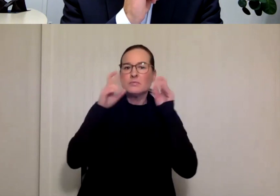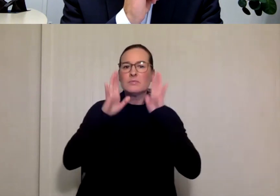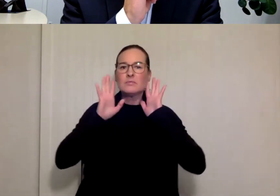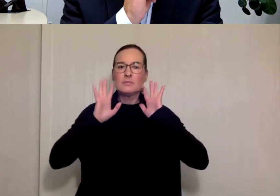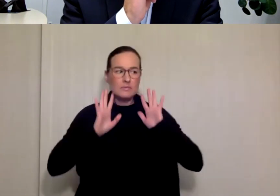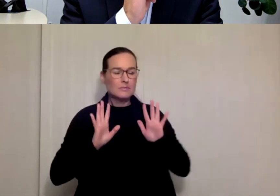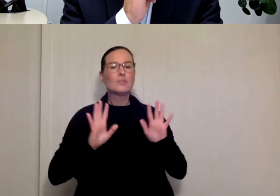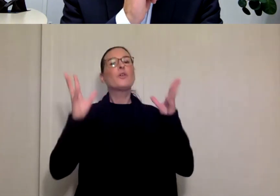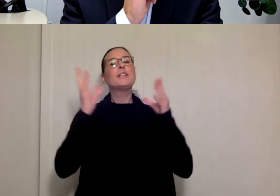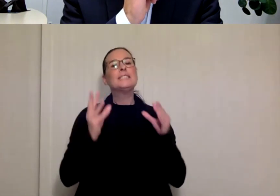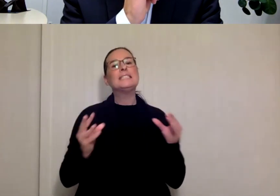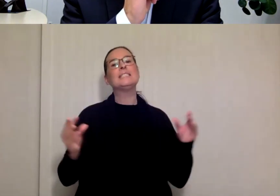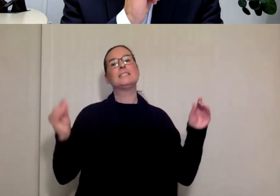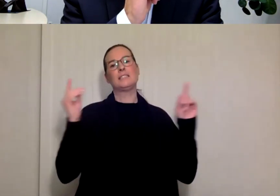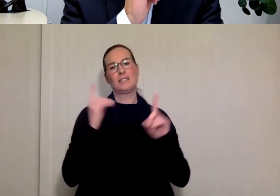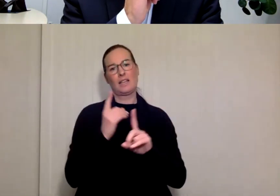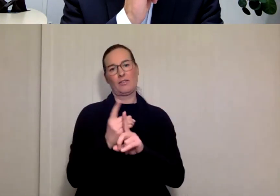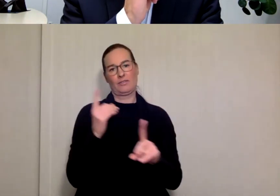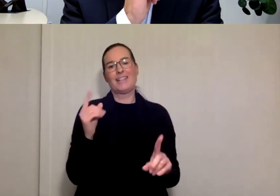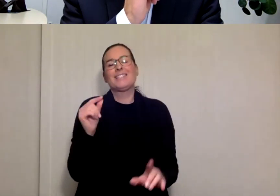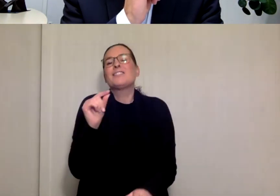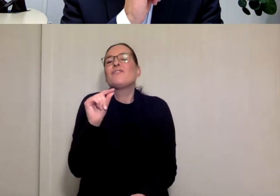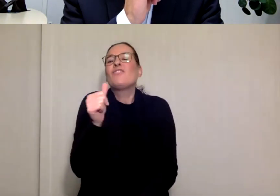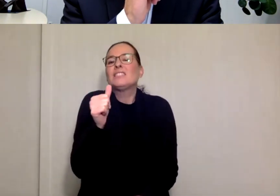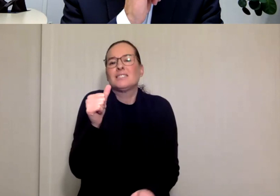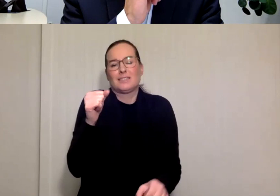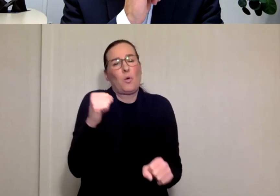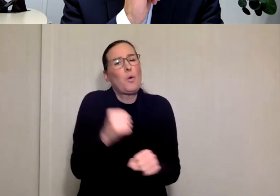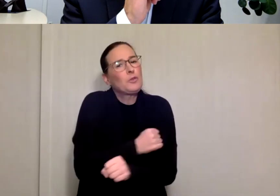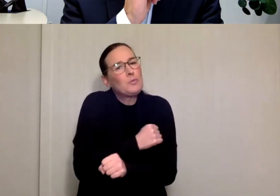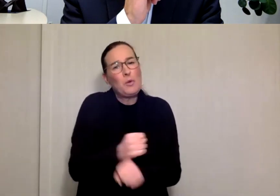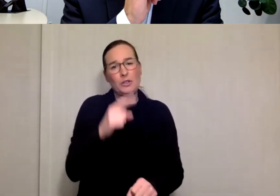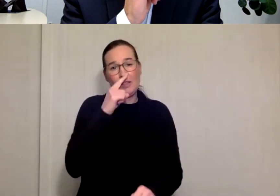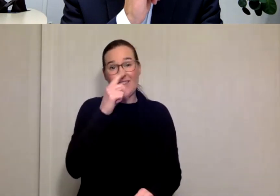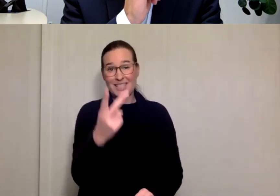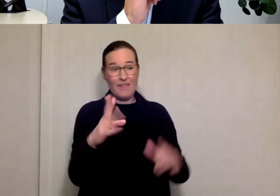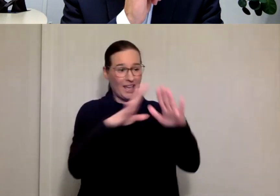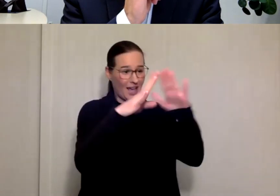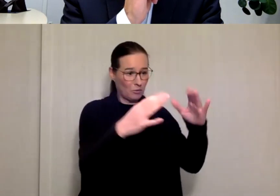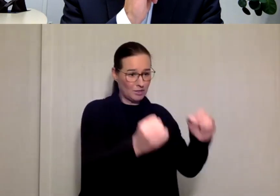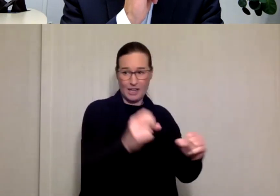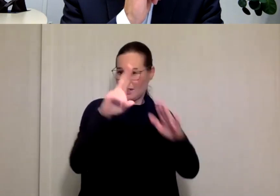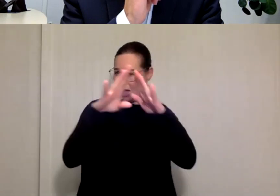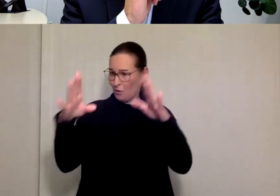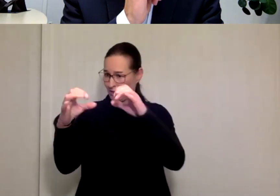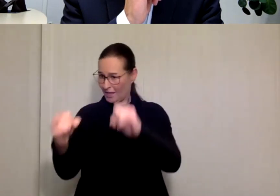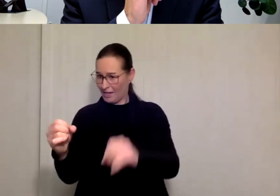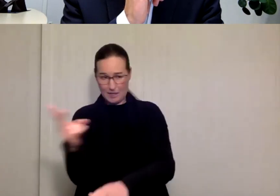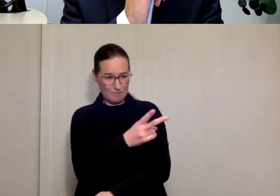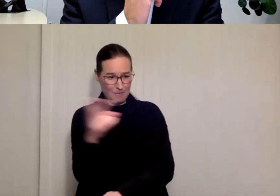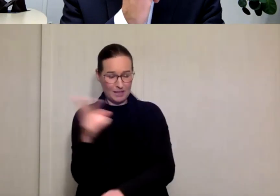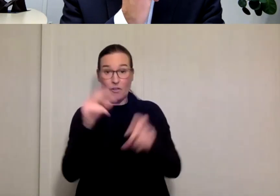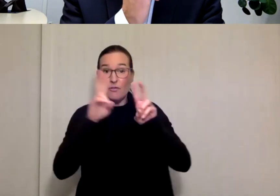ist fast ausgeschlossen, dass wenn 2 Haushalte da sehr, sehr vorsichtig nach außen sind, dass die sich gegenseitig gefährden.